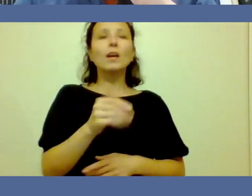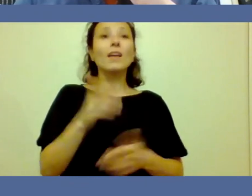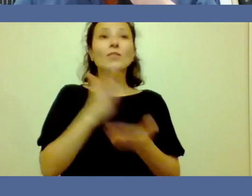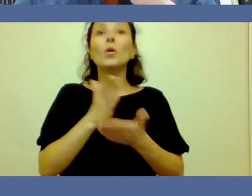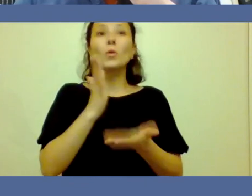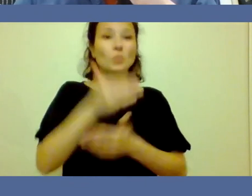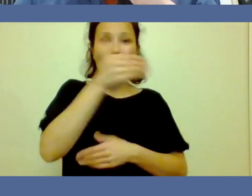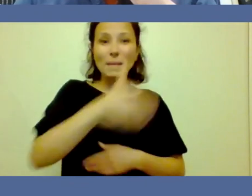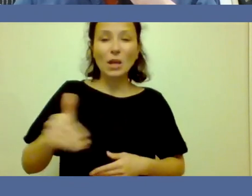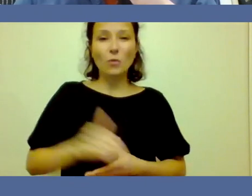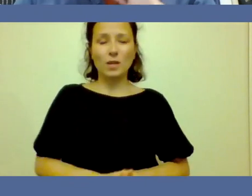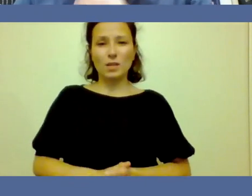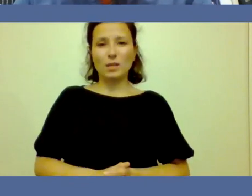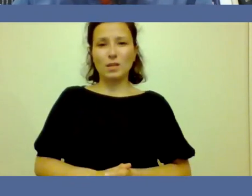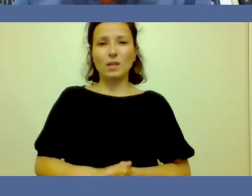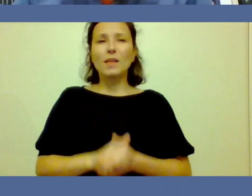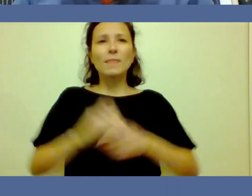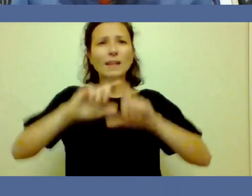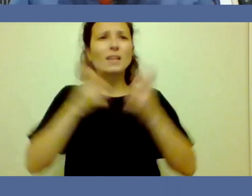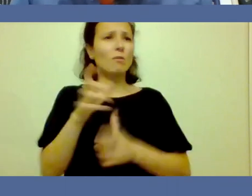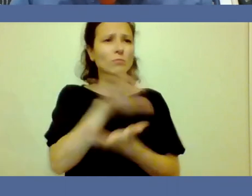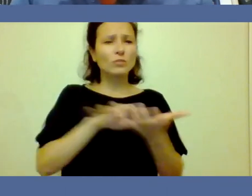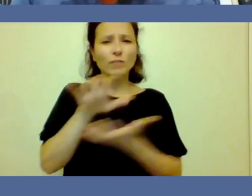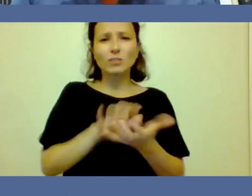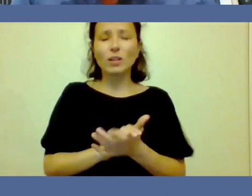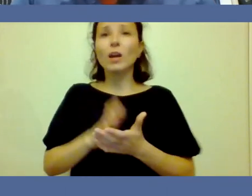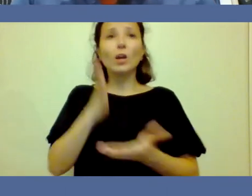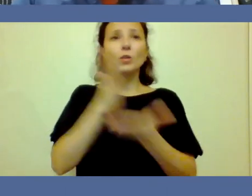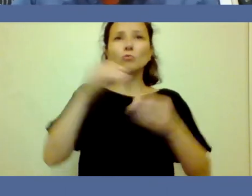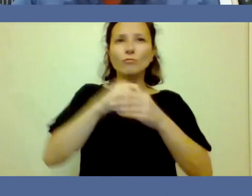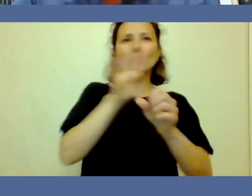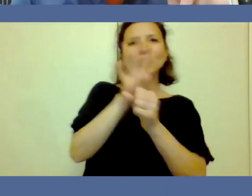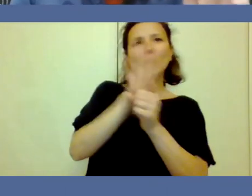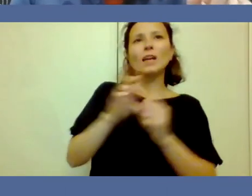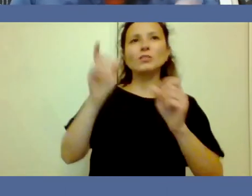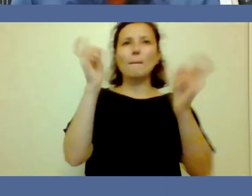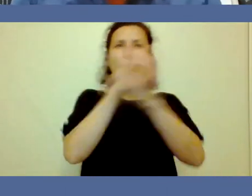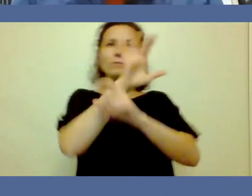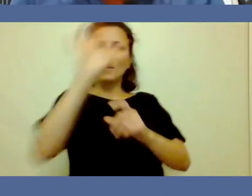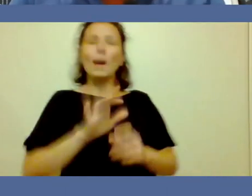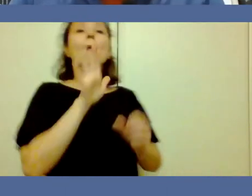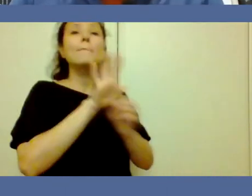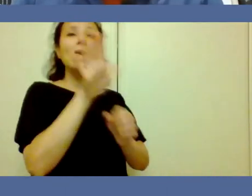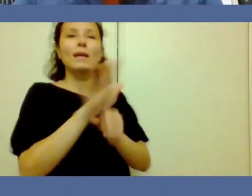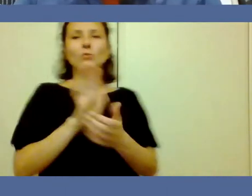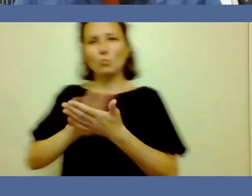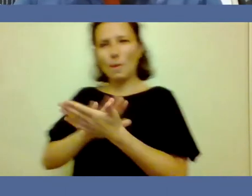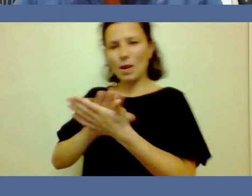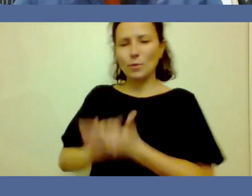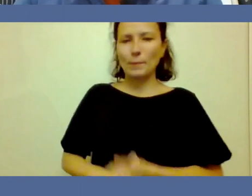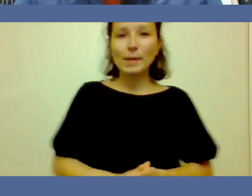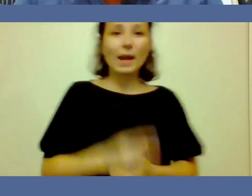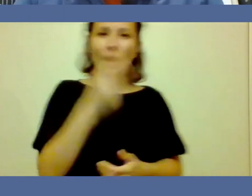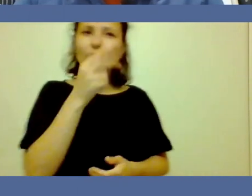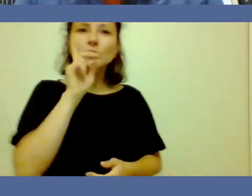już teraz, nie tylko w Polsce, ale i na świecie. W 14 krajach, tak? 15. Ale widzi pan, to